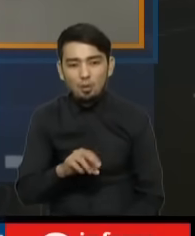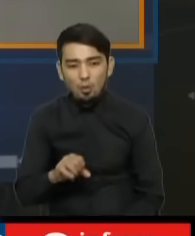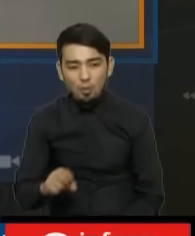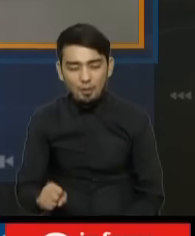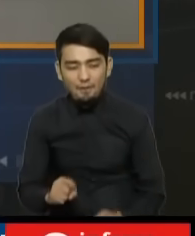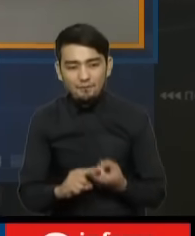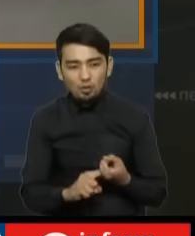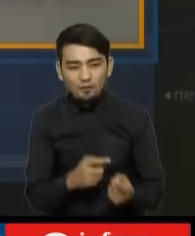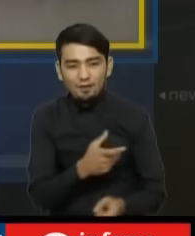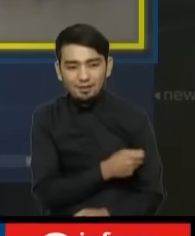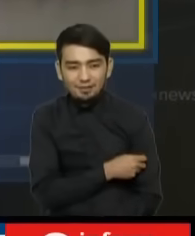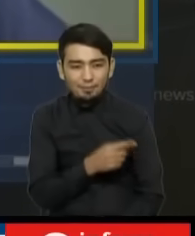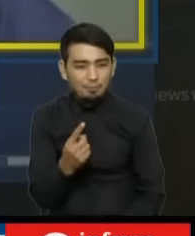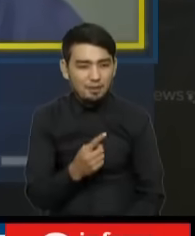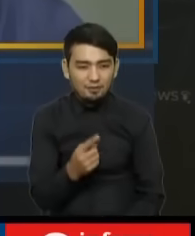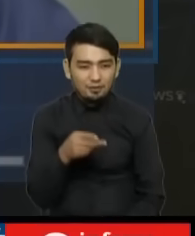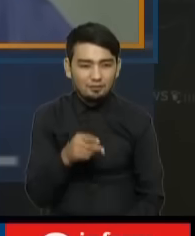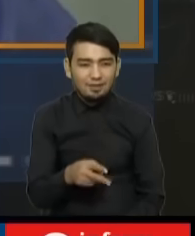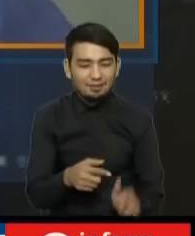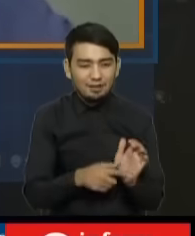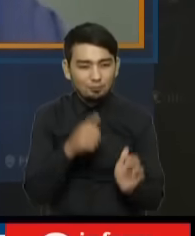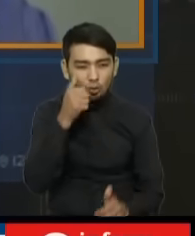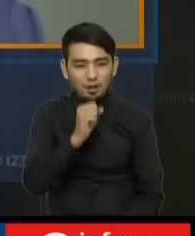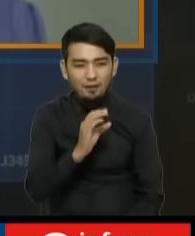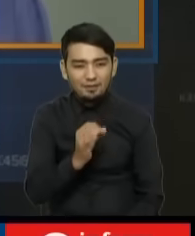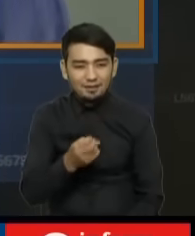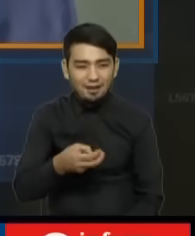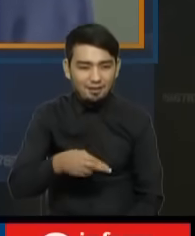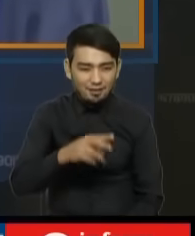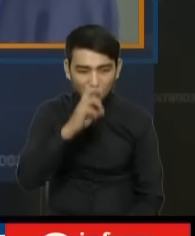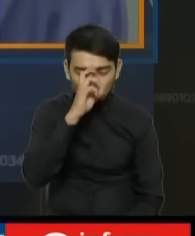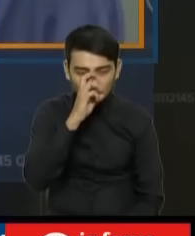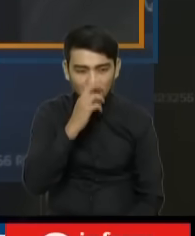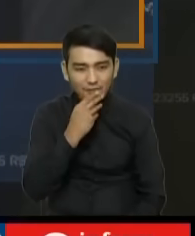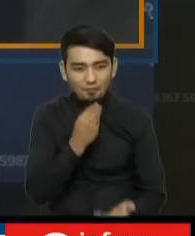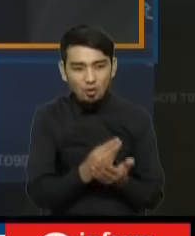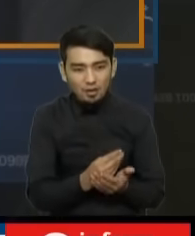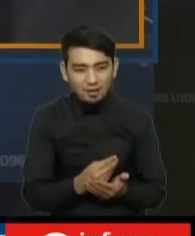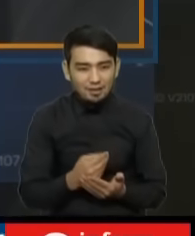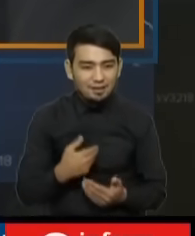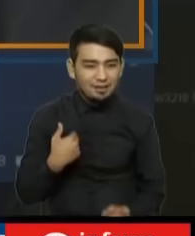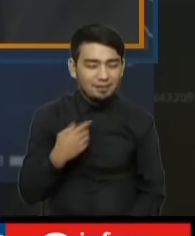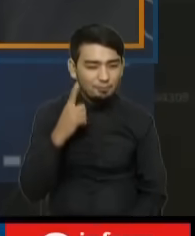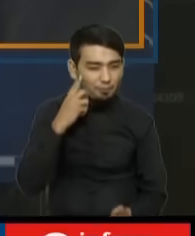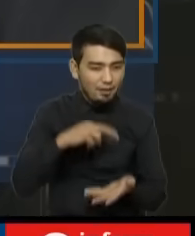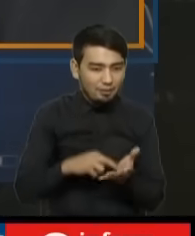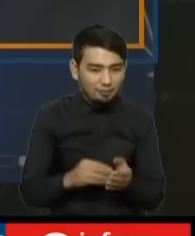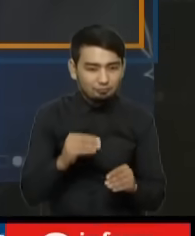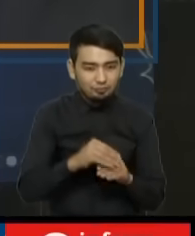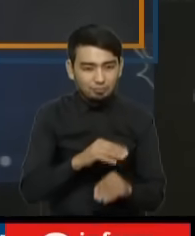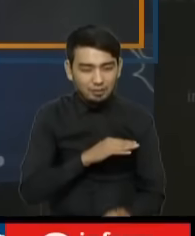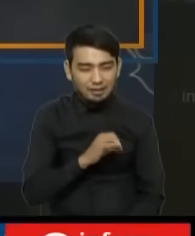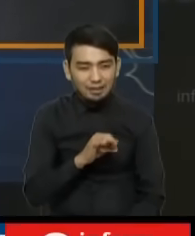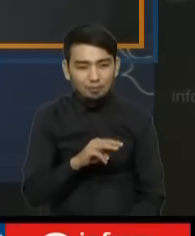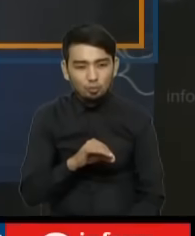ең біріншіден 2007 жылы Австралия мемлекеті осы екпені өзінің иммунизация жоспарына кіргізген. Содан